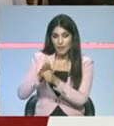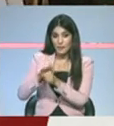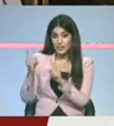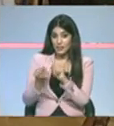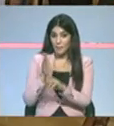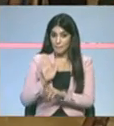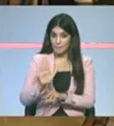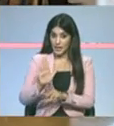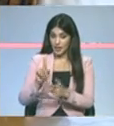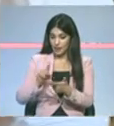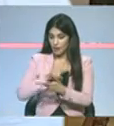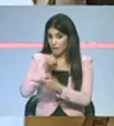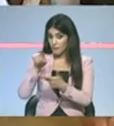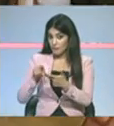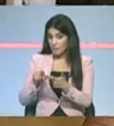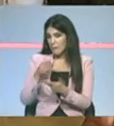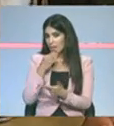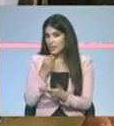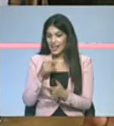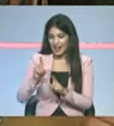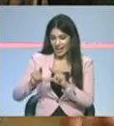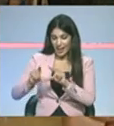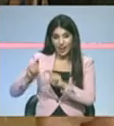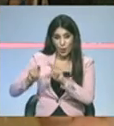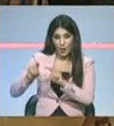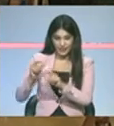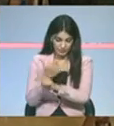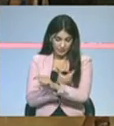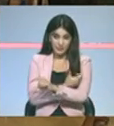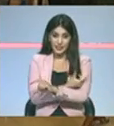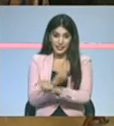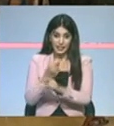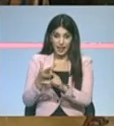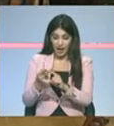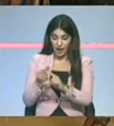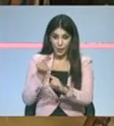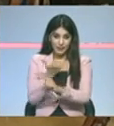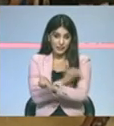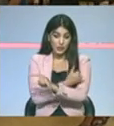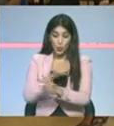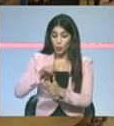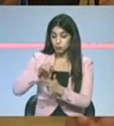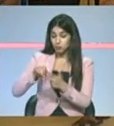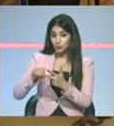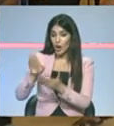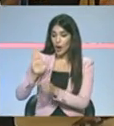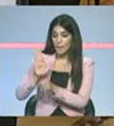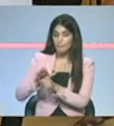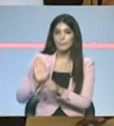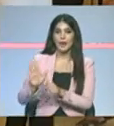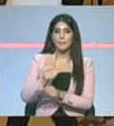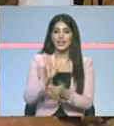الحقن معناتها القوارير نتاع اللقاح المستعمل، هذا كلهم زاد نحطوه في حاوية